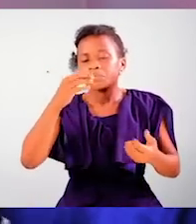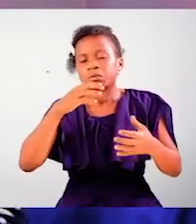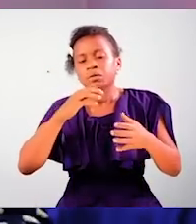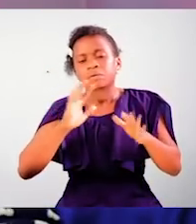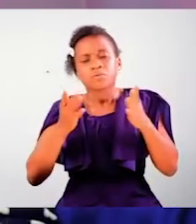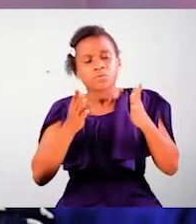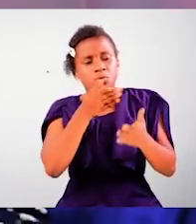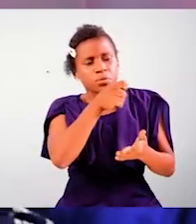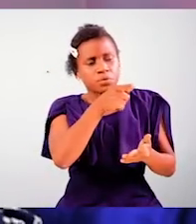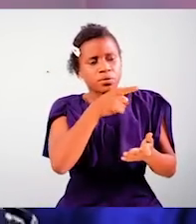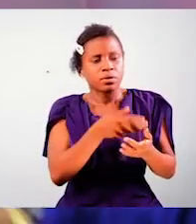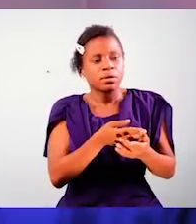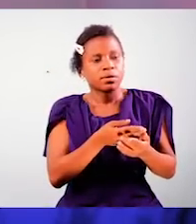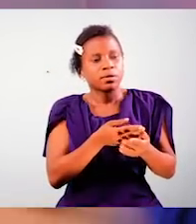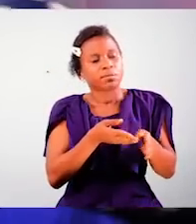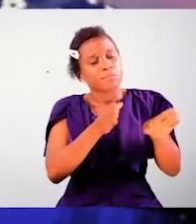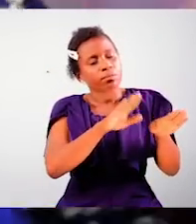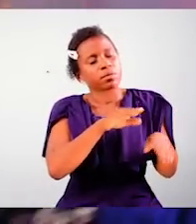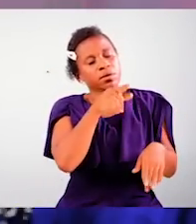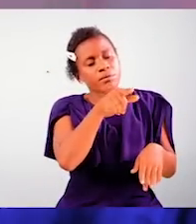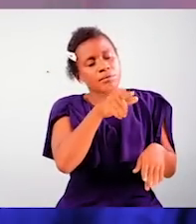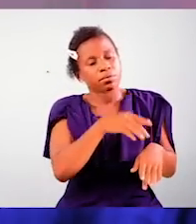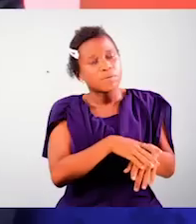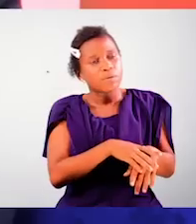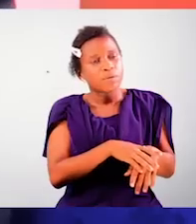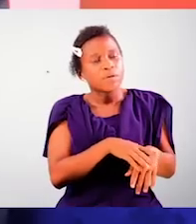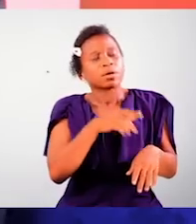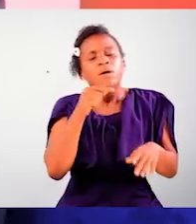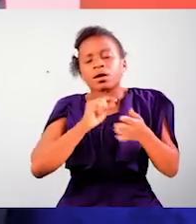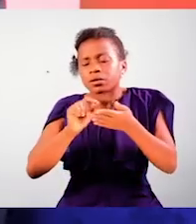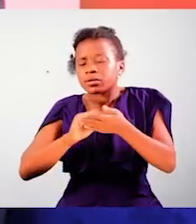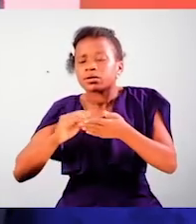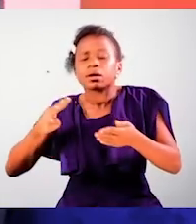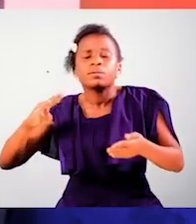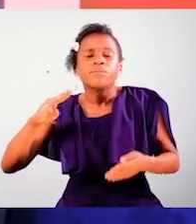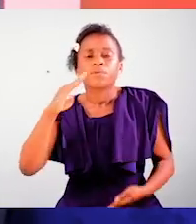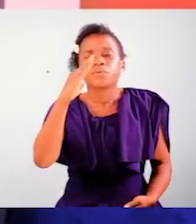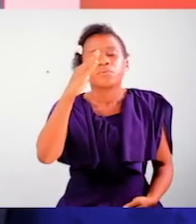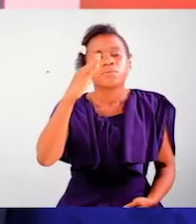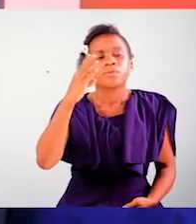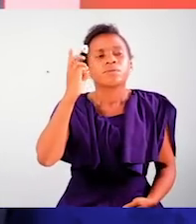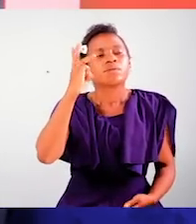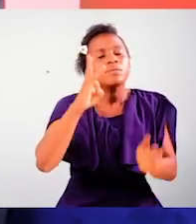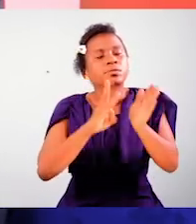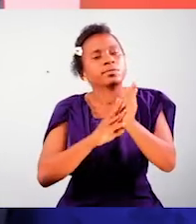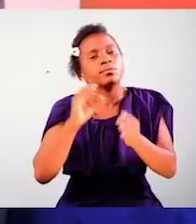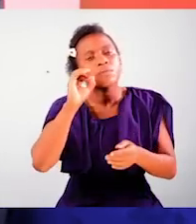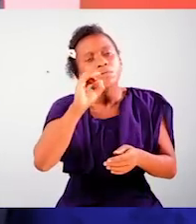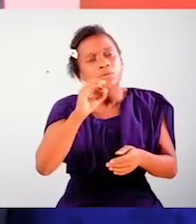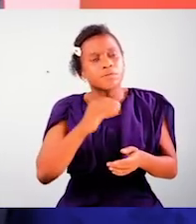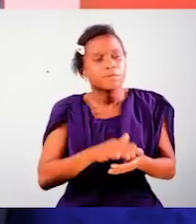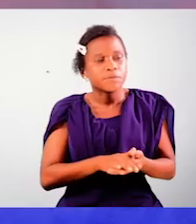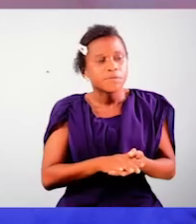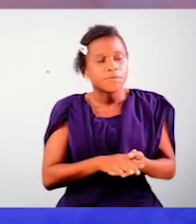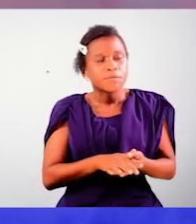kucheza naye bwana, andikeni hapo 80. Bilioni 80 toka bilioni 30. Hujajadiliana na rais. Hujajadiliana na mwanasheria